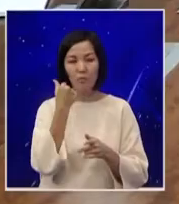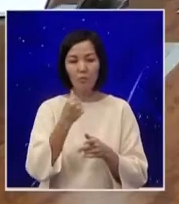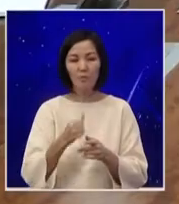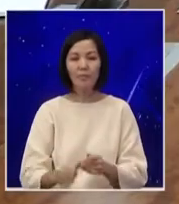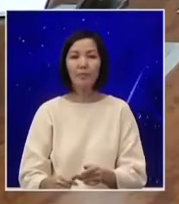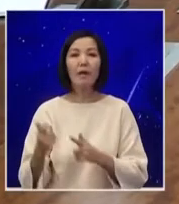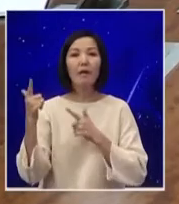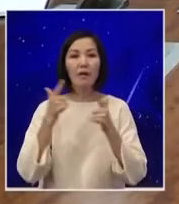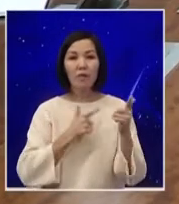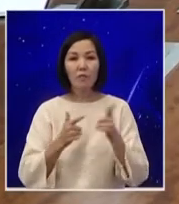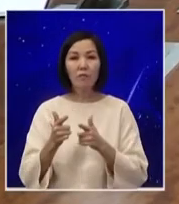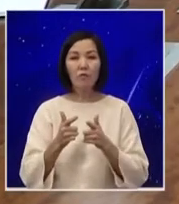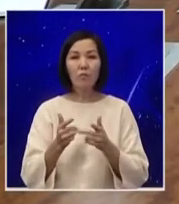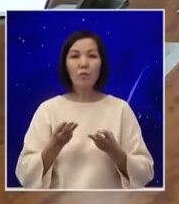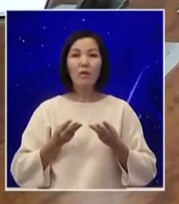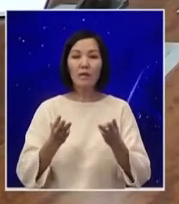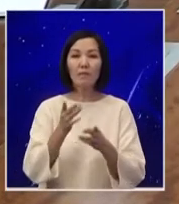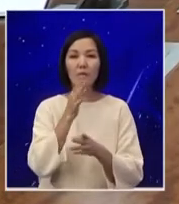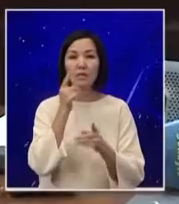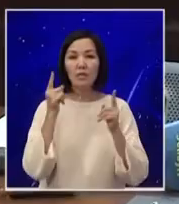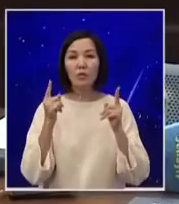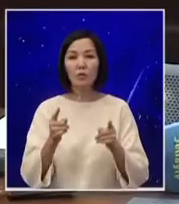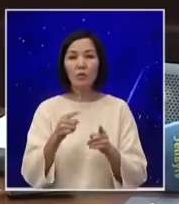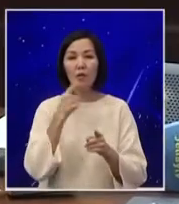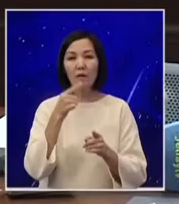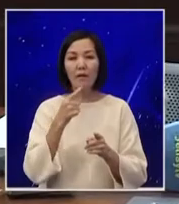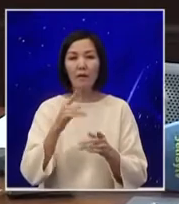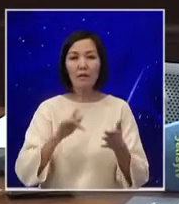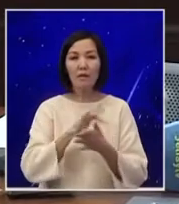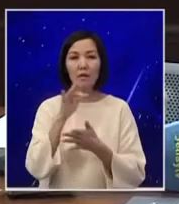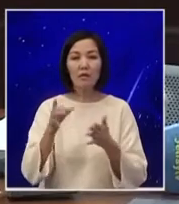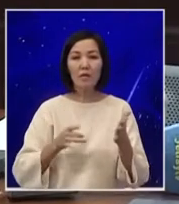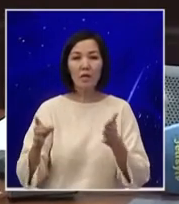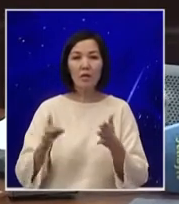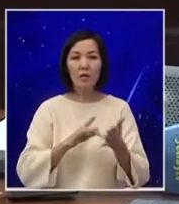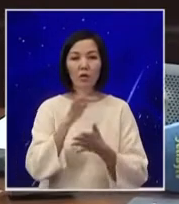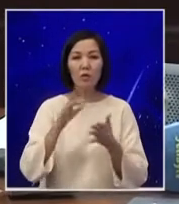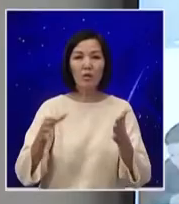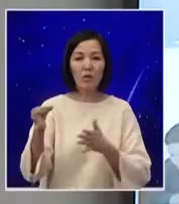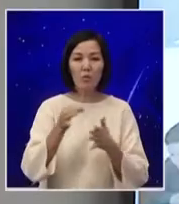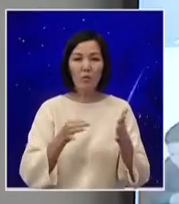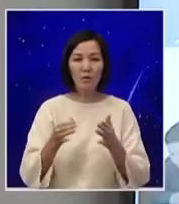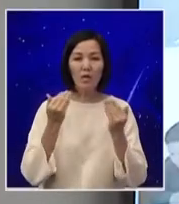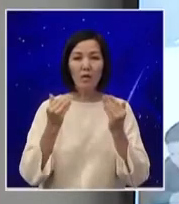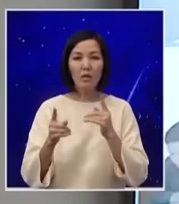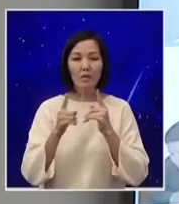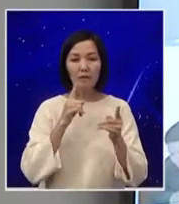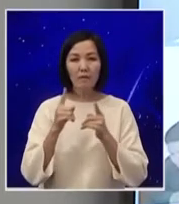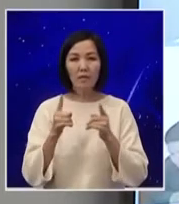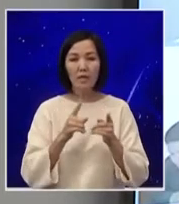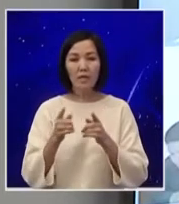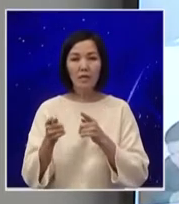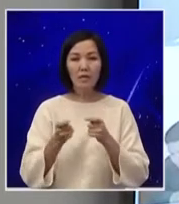готовности к отопительному сезону говорят не только в областном центре но и во всех районах и городах области в ходе селекторного совещания руководителей